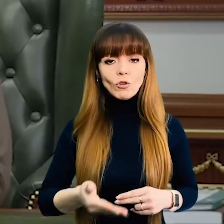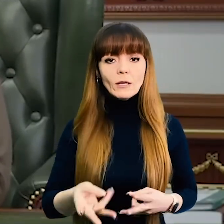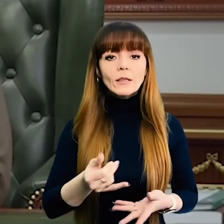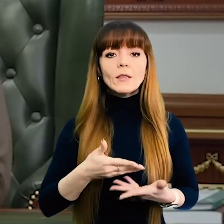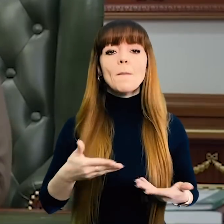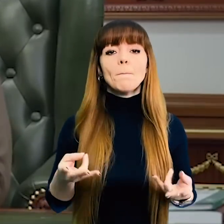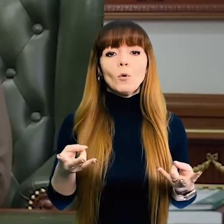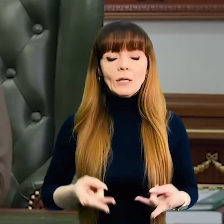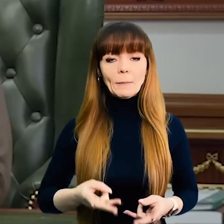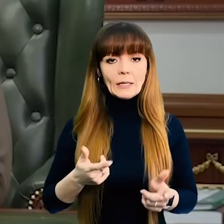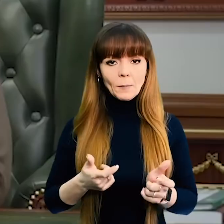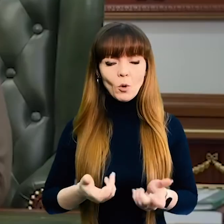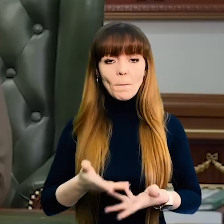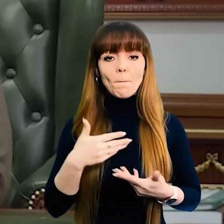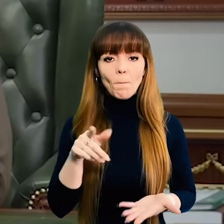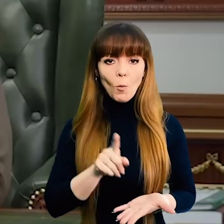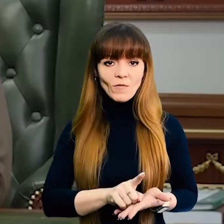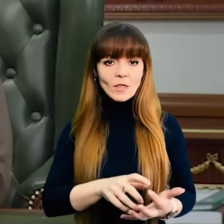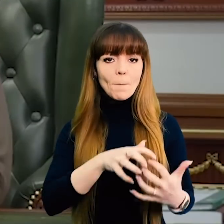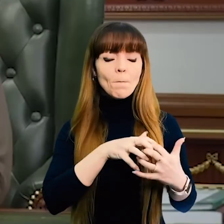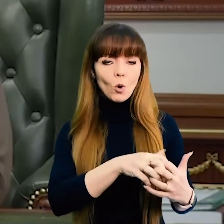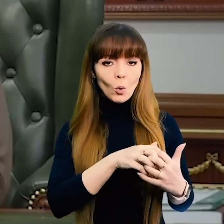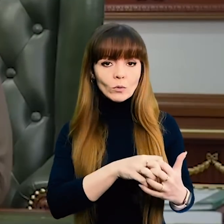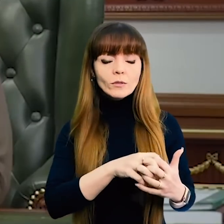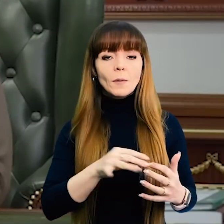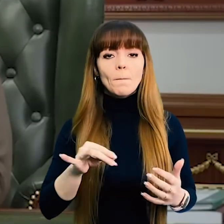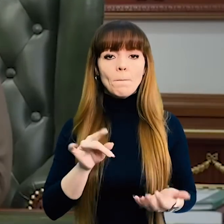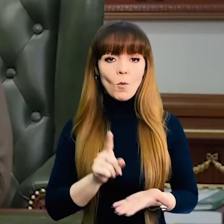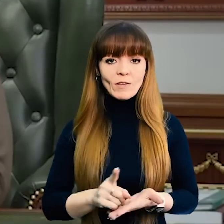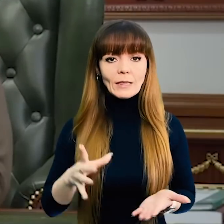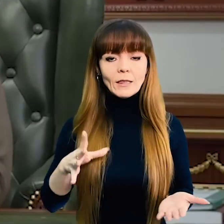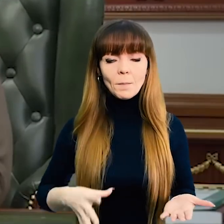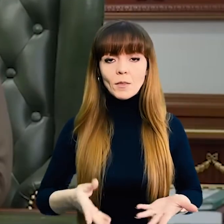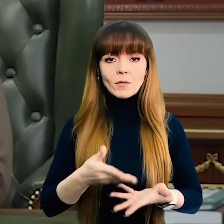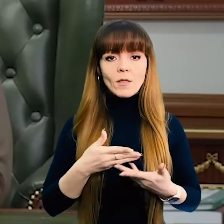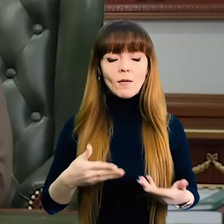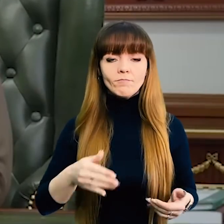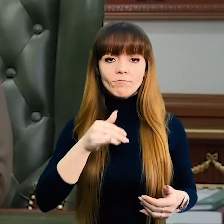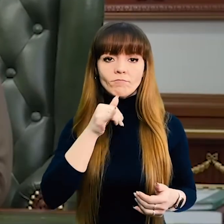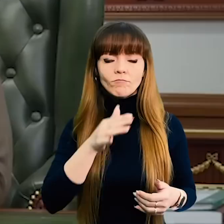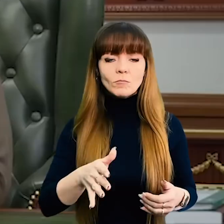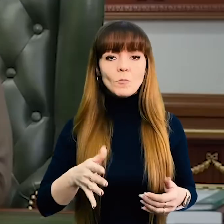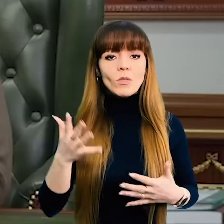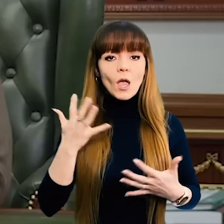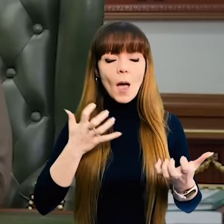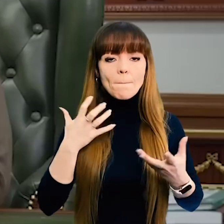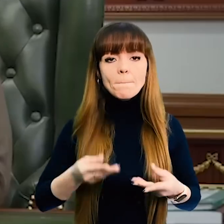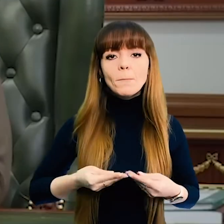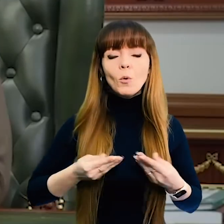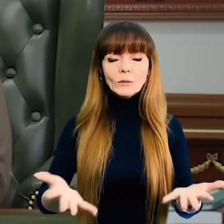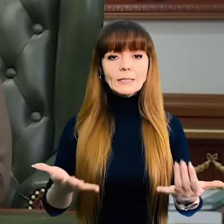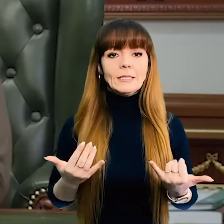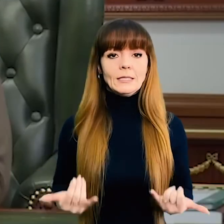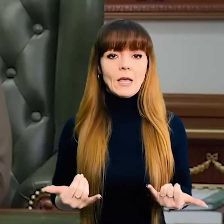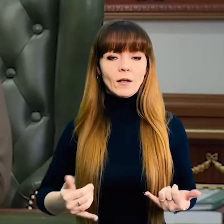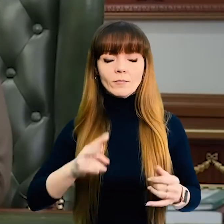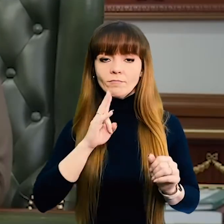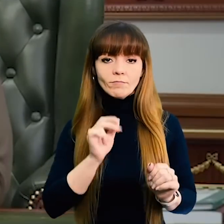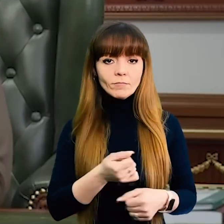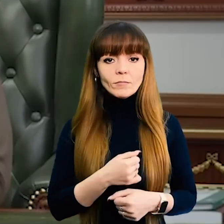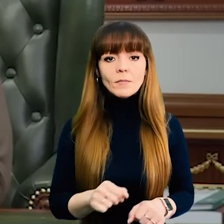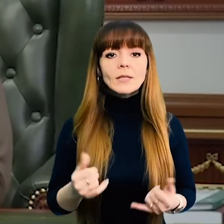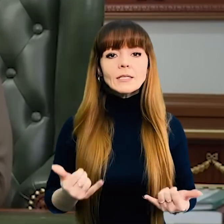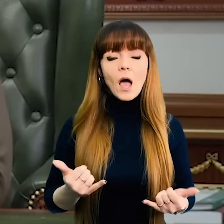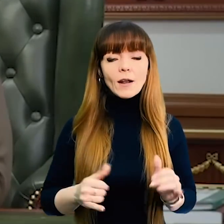час, нам потрібна зброя, ми повинні боротися, повинні терпіти. Нам не можна випалювати емоції